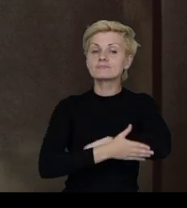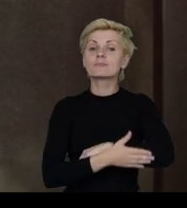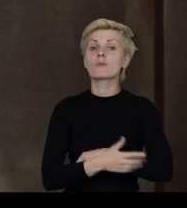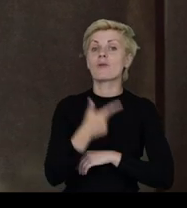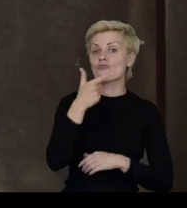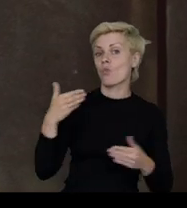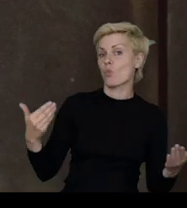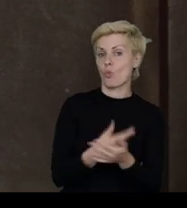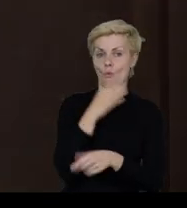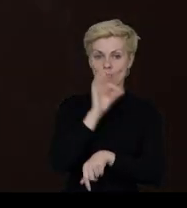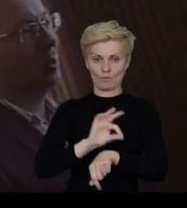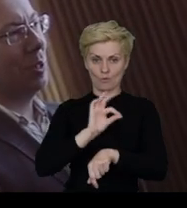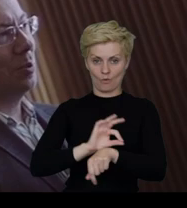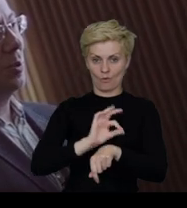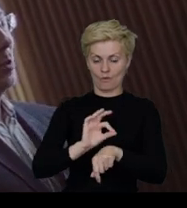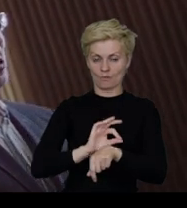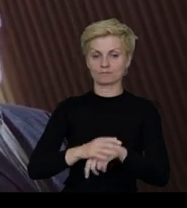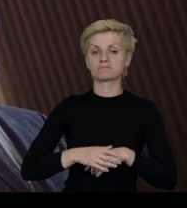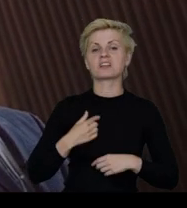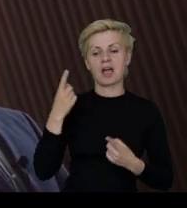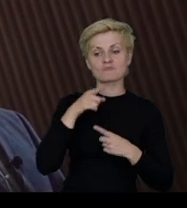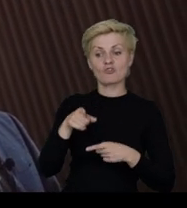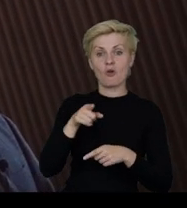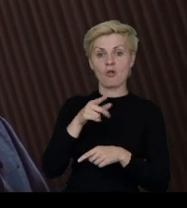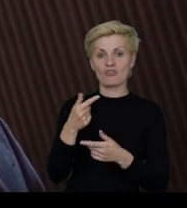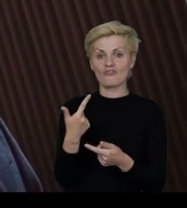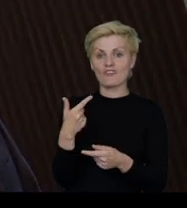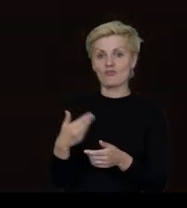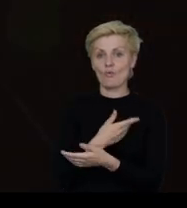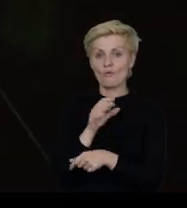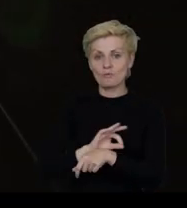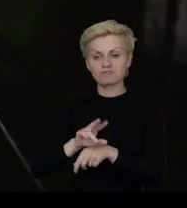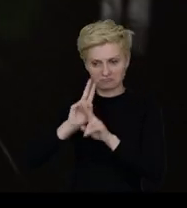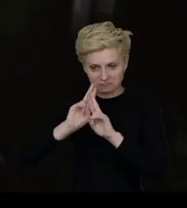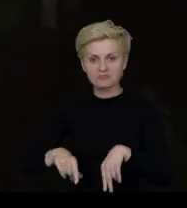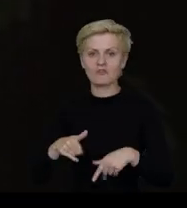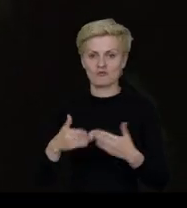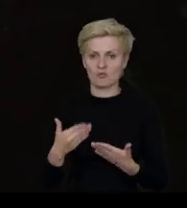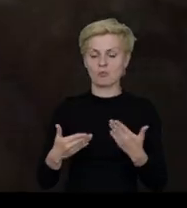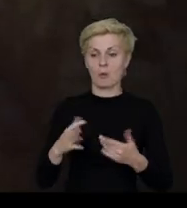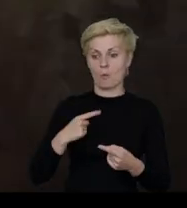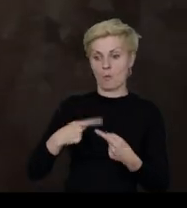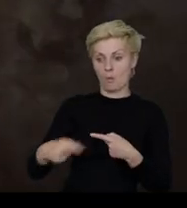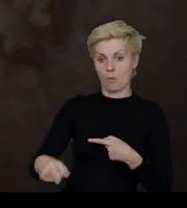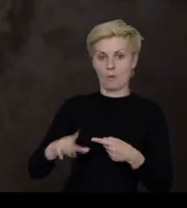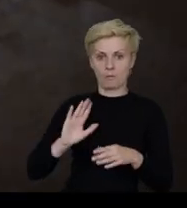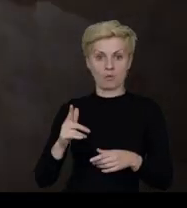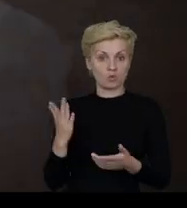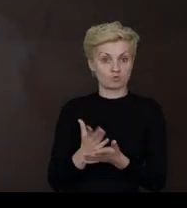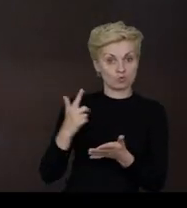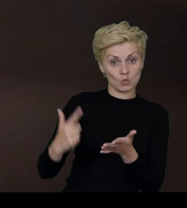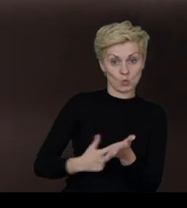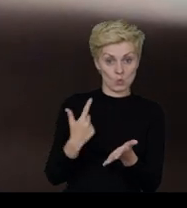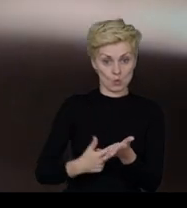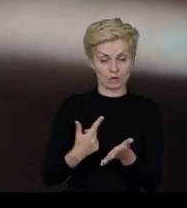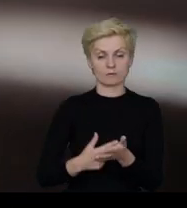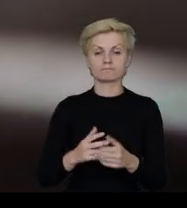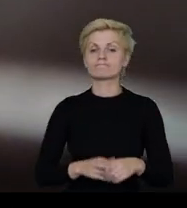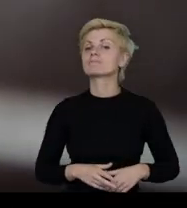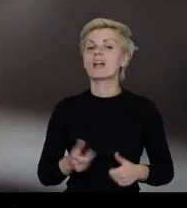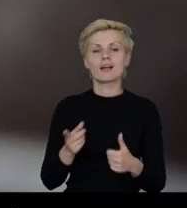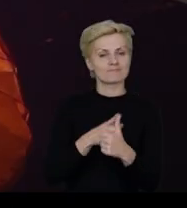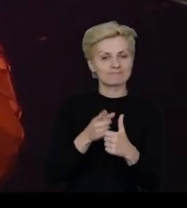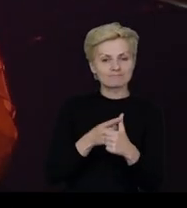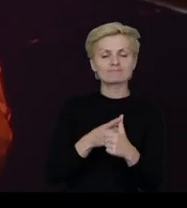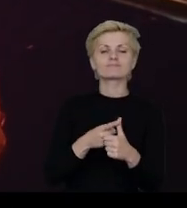Lublina i myślę, że pozostaną z nami na dłużej, ponieważ jesteśmy w przededniu już ich kolejnych, drugich edycji. Mam